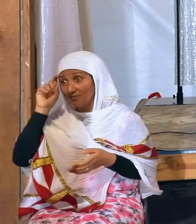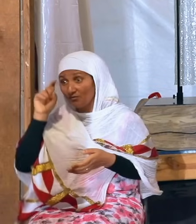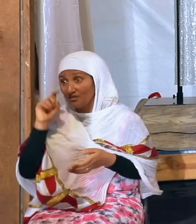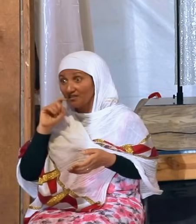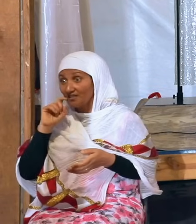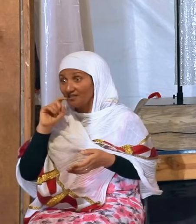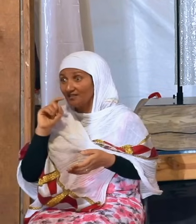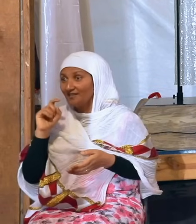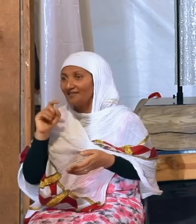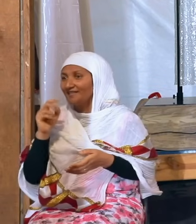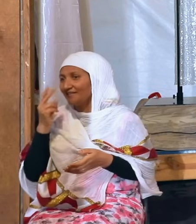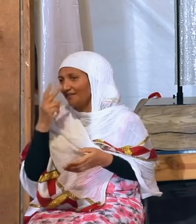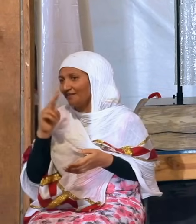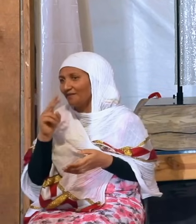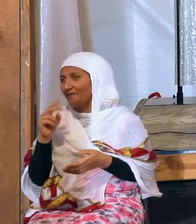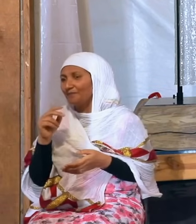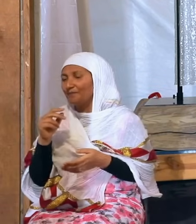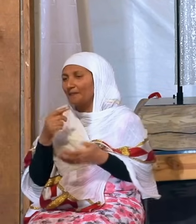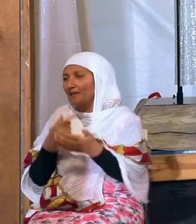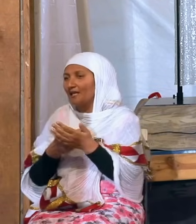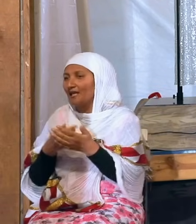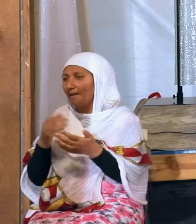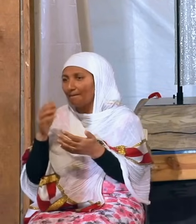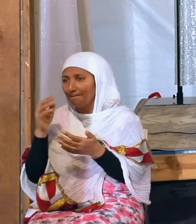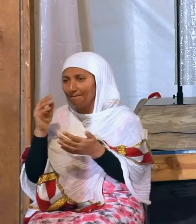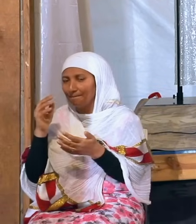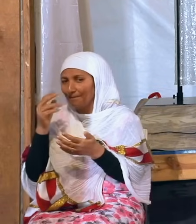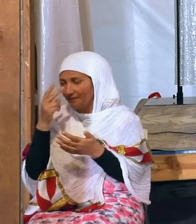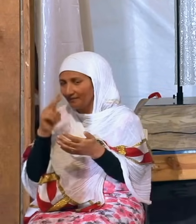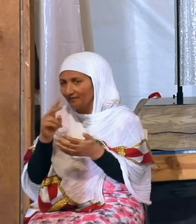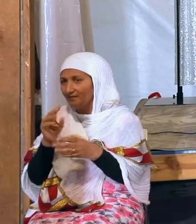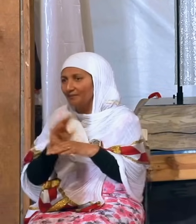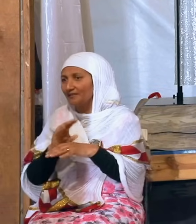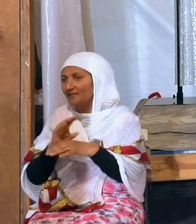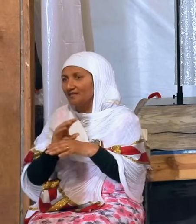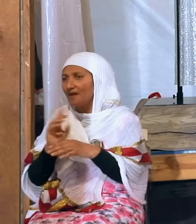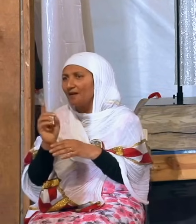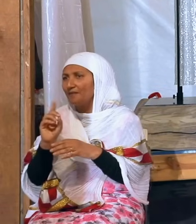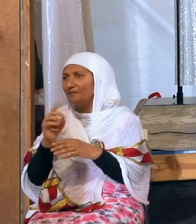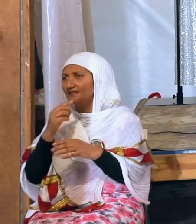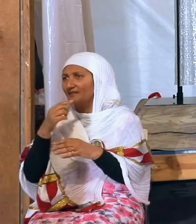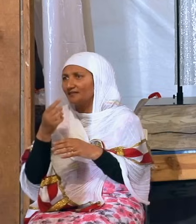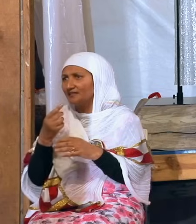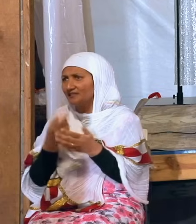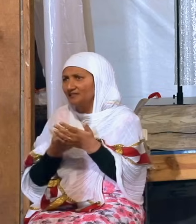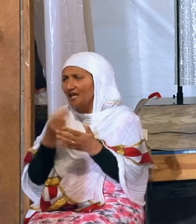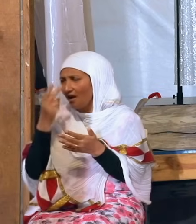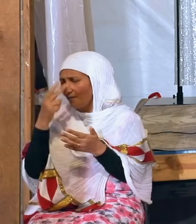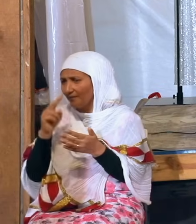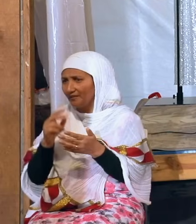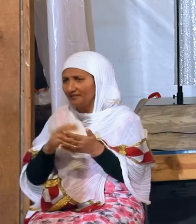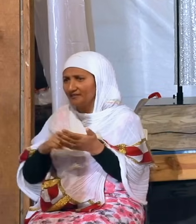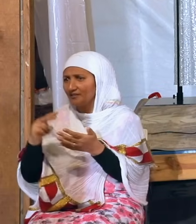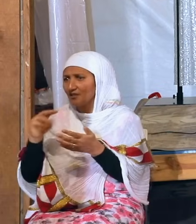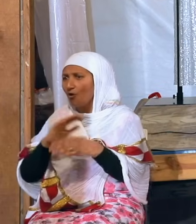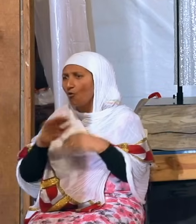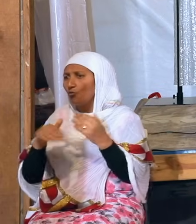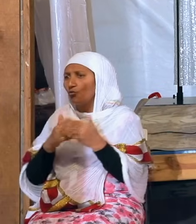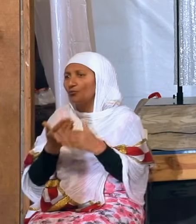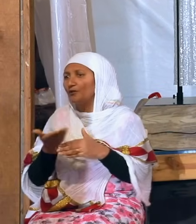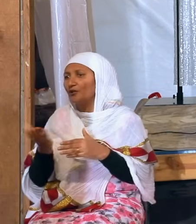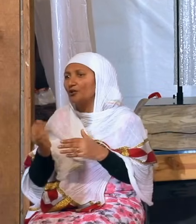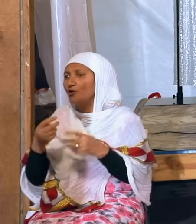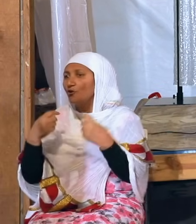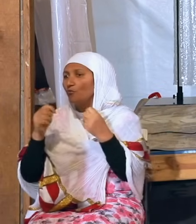ዝንባሌ ያሳያሉ። ይሄን በተመለከተ ቤተክርስቲያን ምን ትላለች? ከዚያ አመለካከት የተነሳም ሁሉንም ነገርን